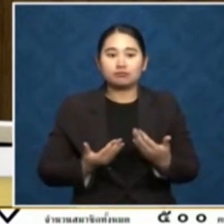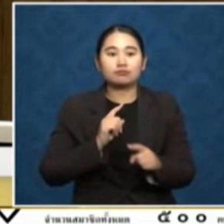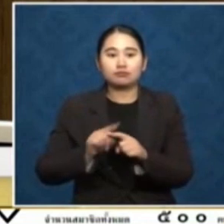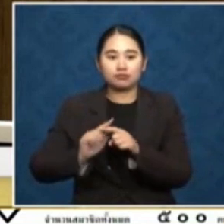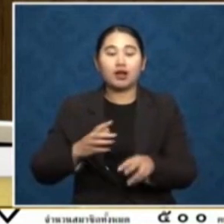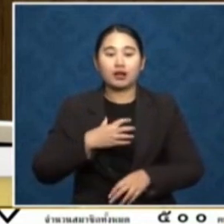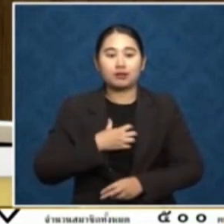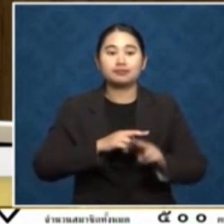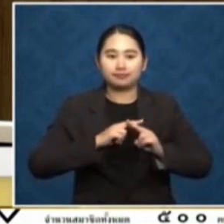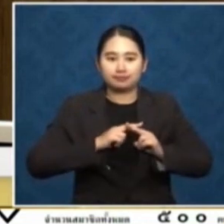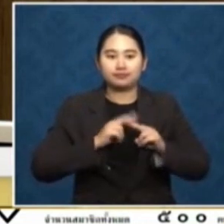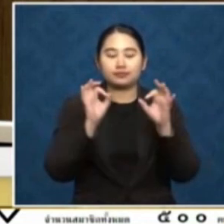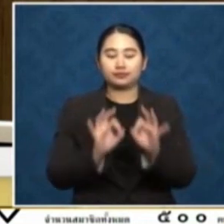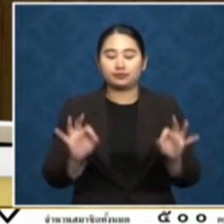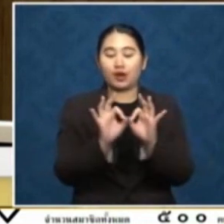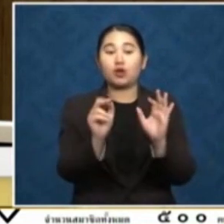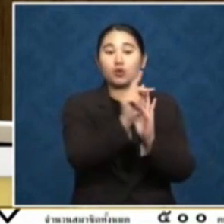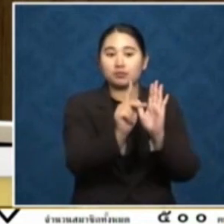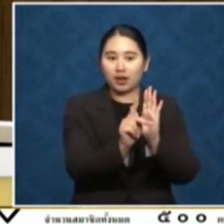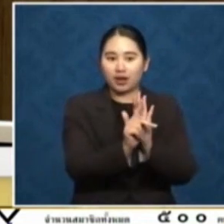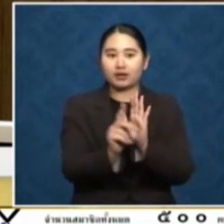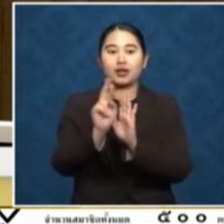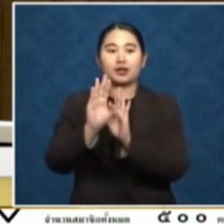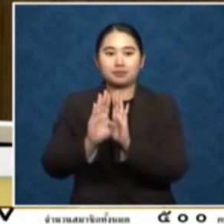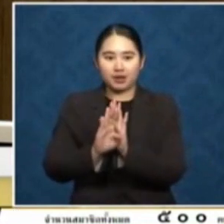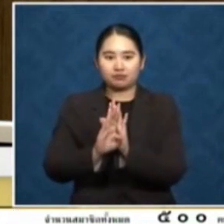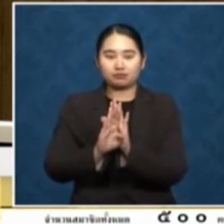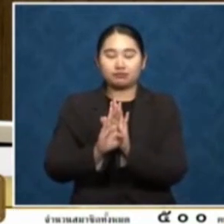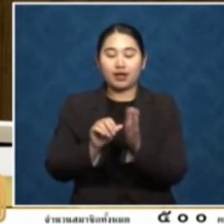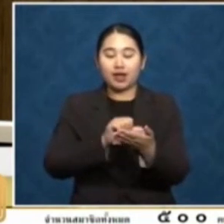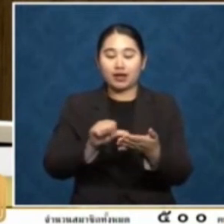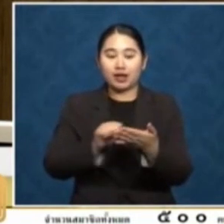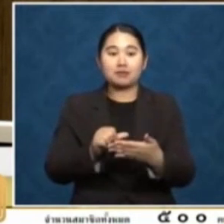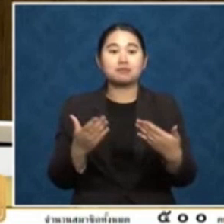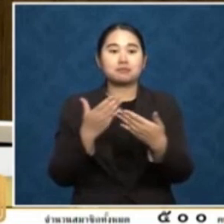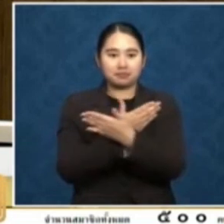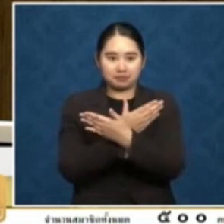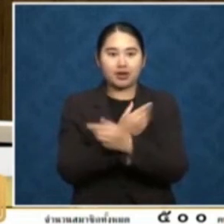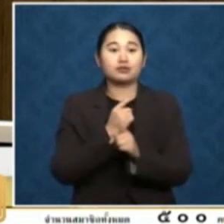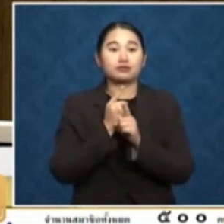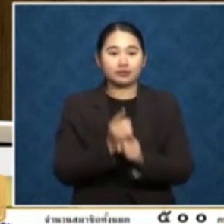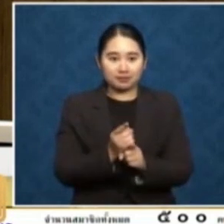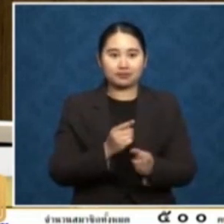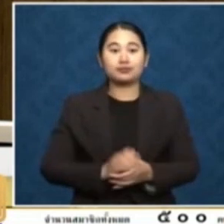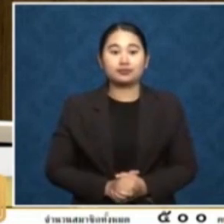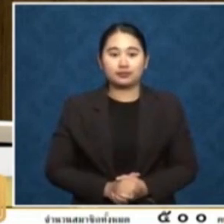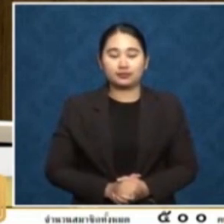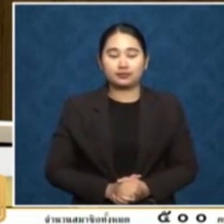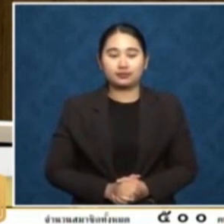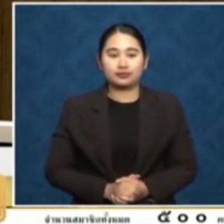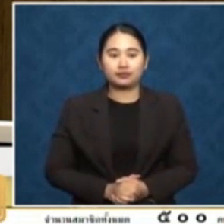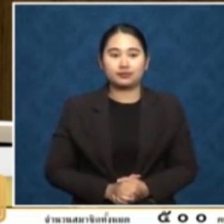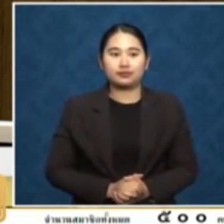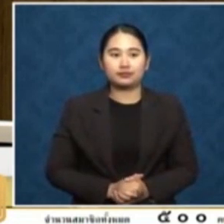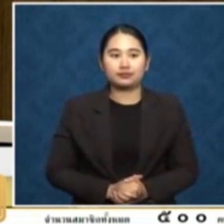องและมันถึงเวลาที่กฎหมายกฎระเบียบต่างๆที่จะต้องเปลี่ยนแปลงให้สอดคล้องกับอัตลักษณ์ทางเพศ